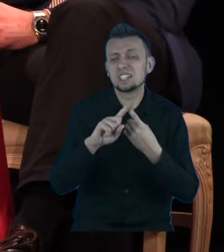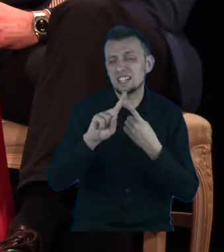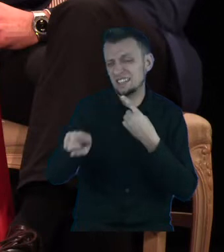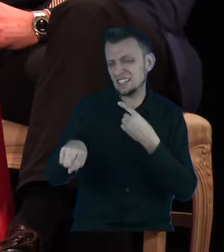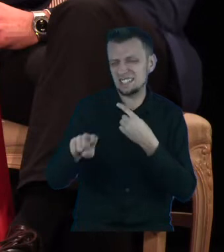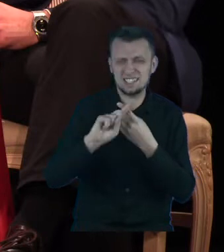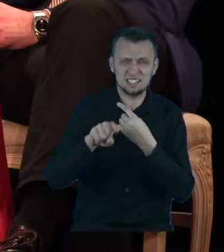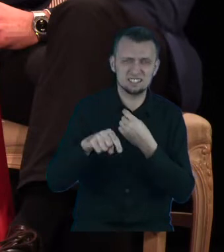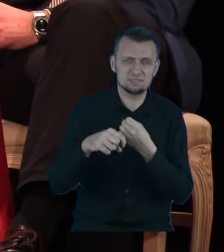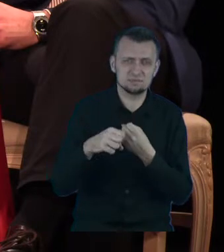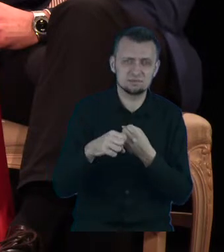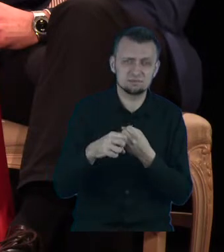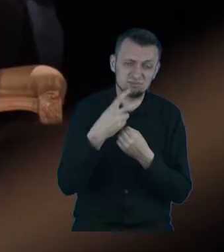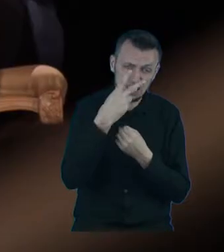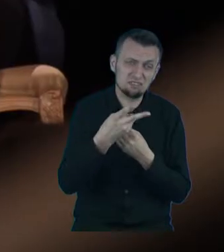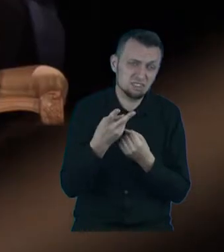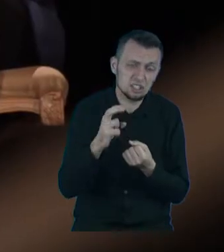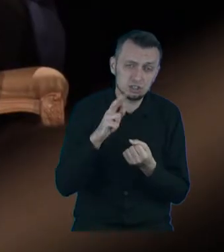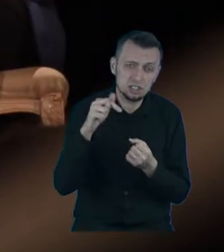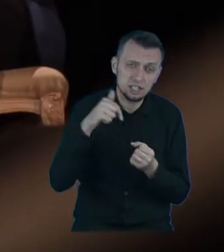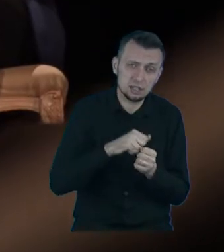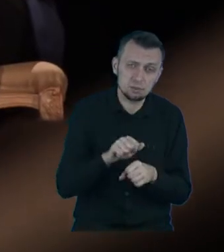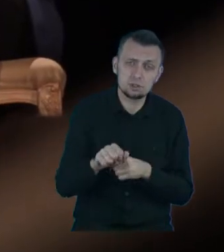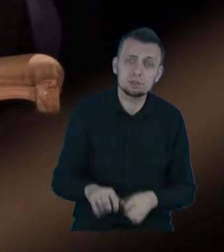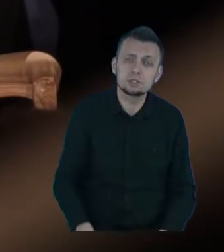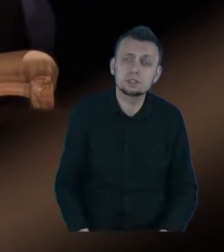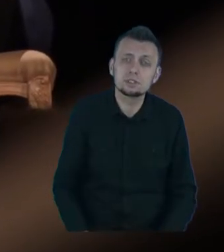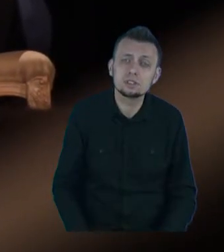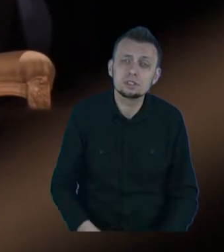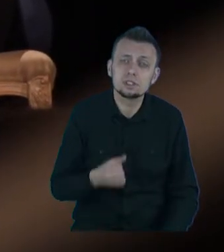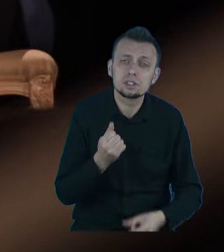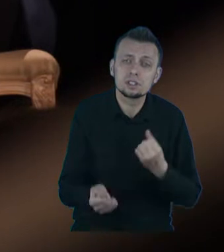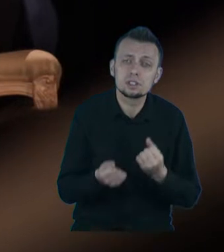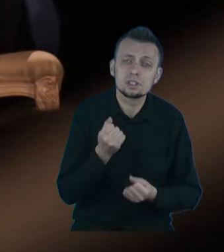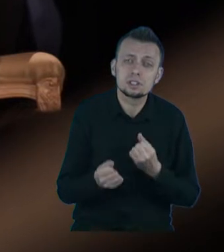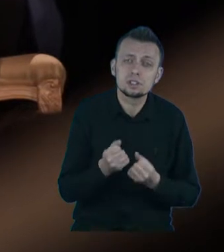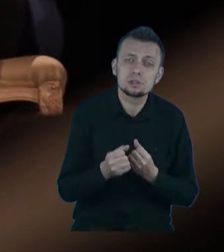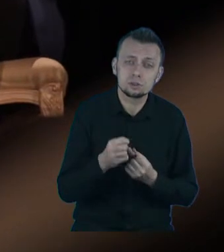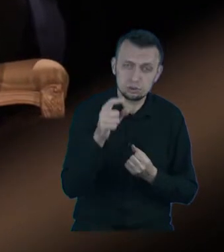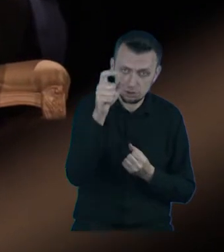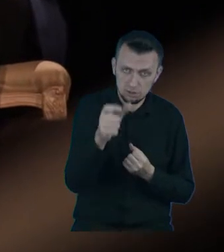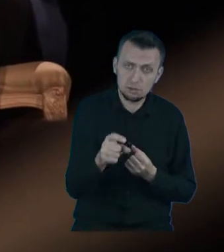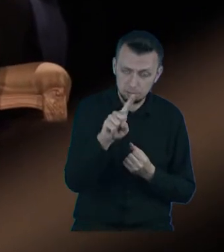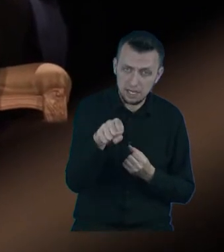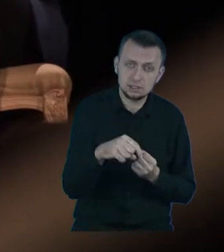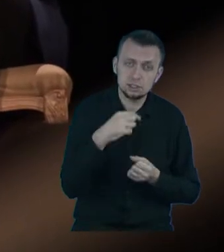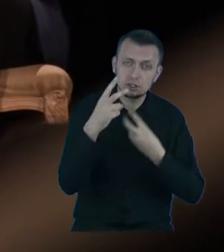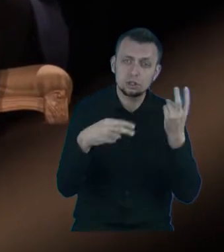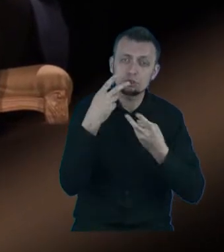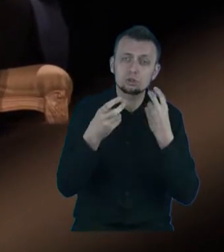widocznie tak musi być. Trudno pani szukać na salonach i na tych